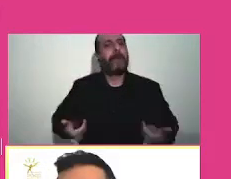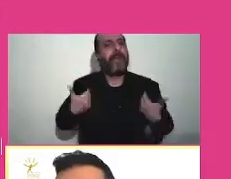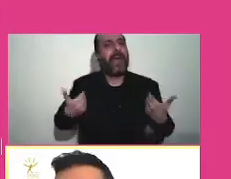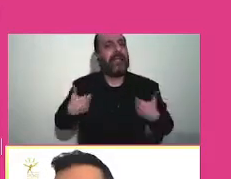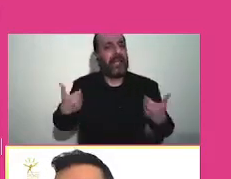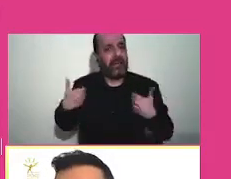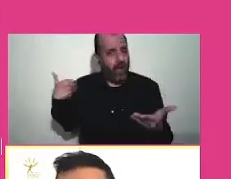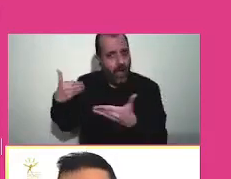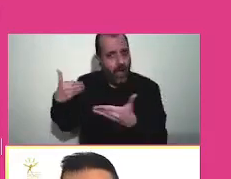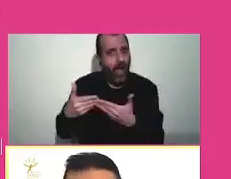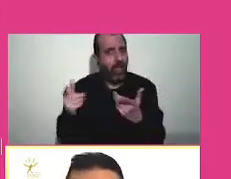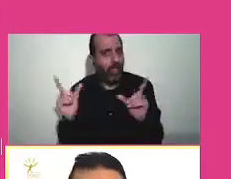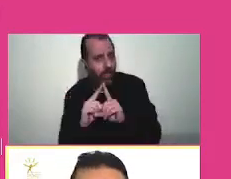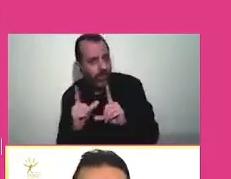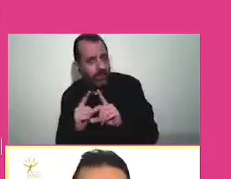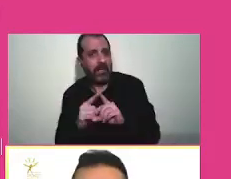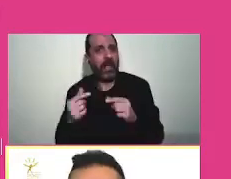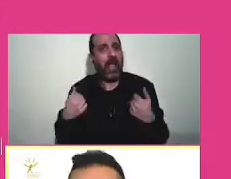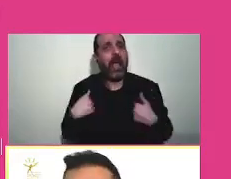τα τεστάρουμε με ωφελούμενο πληθυσμό